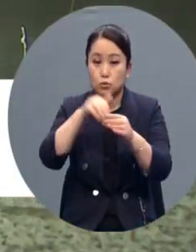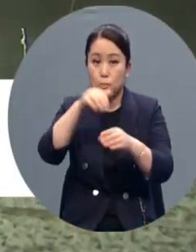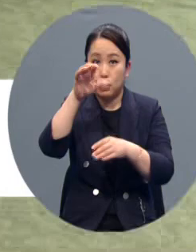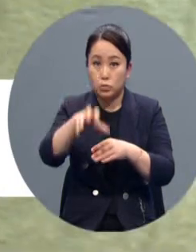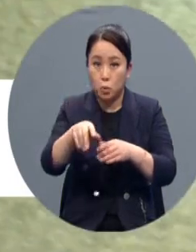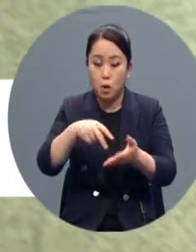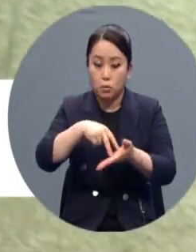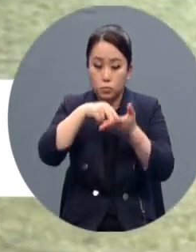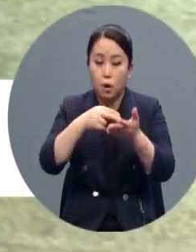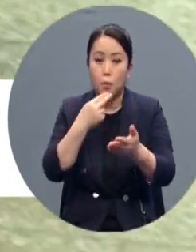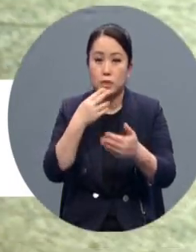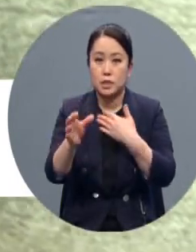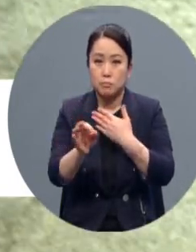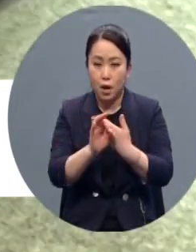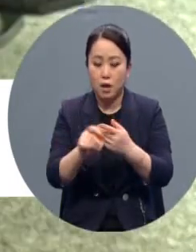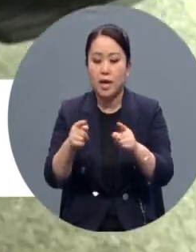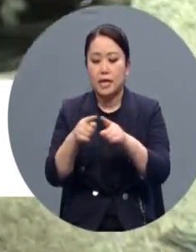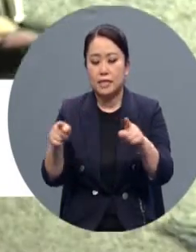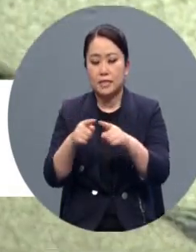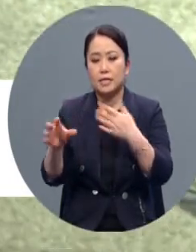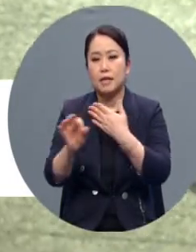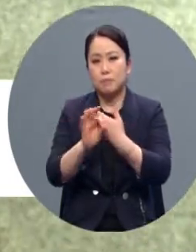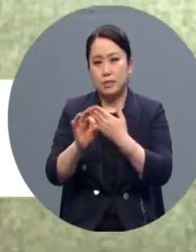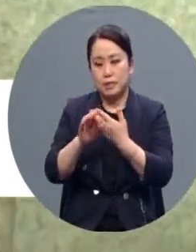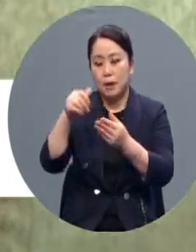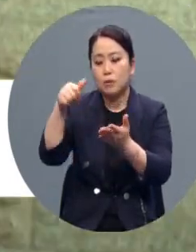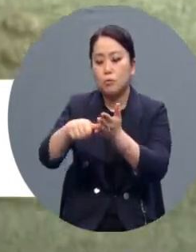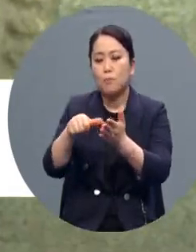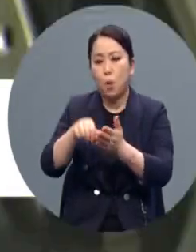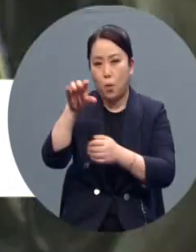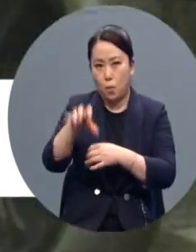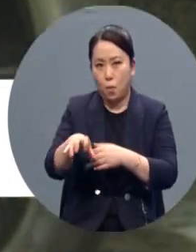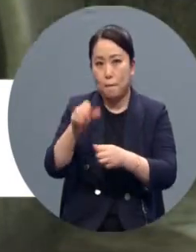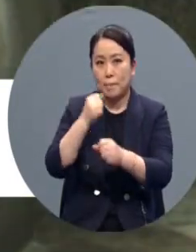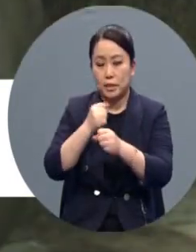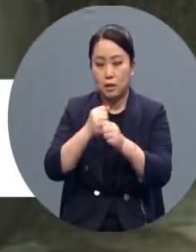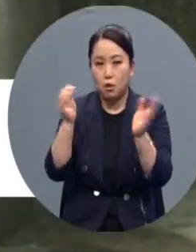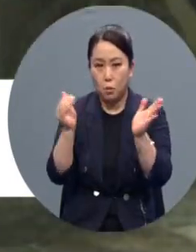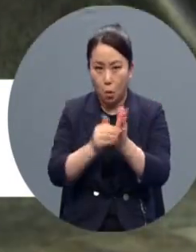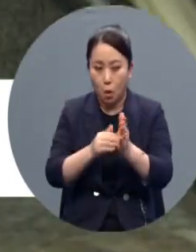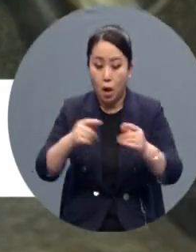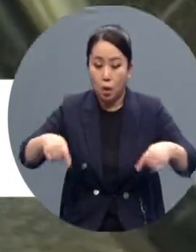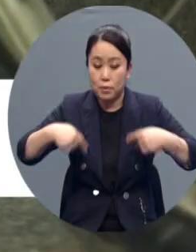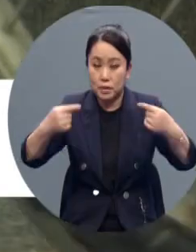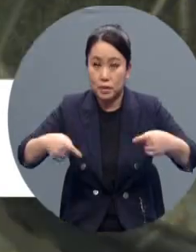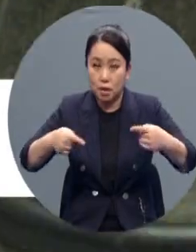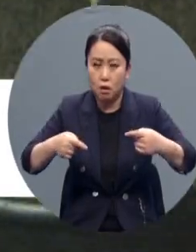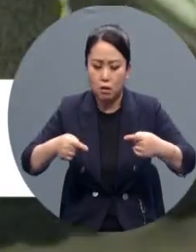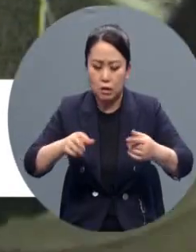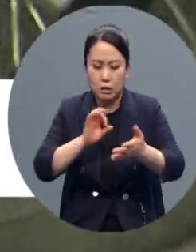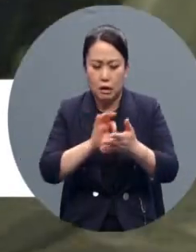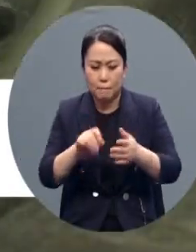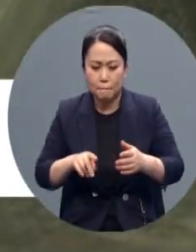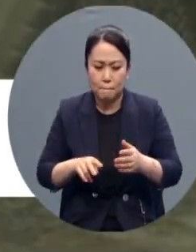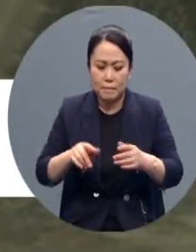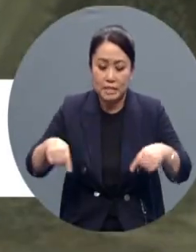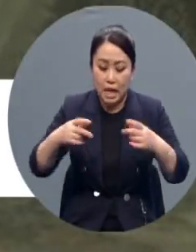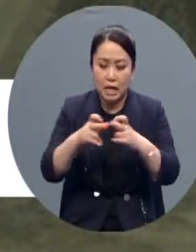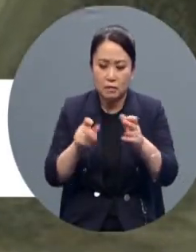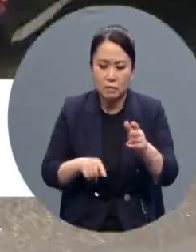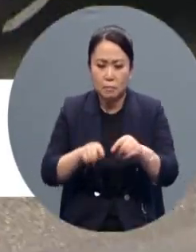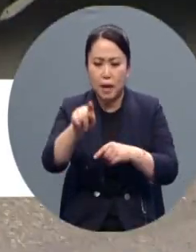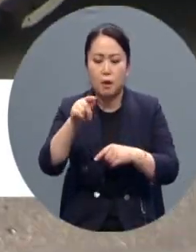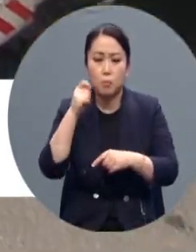승강기가 없는 경우 1층에 임시 기표소 가 설치됐고 필 체어를 이용하기 힘든 투표소에 는 경사로가 마련됐으며